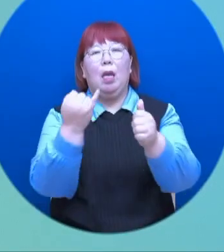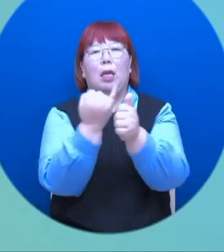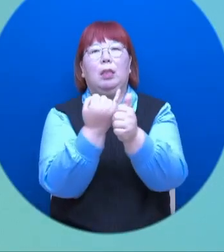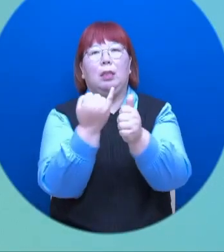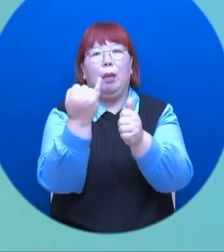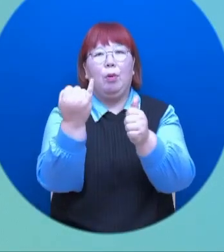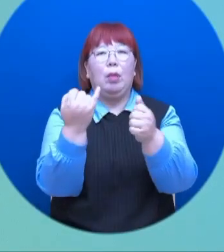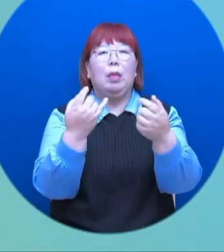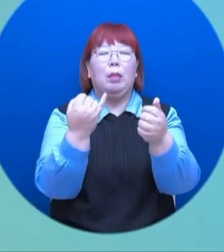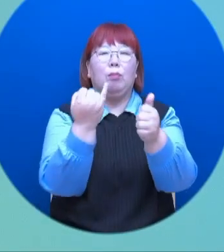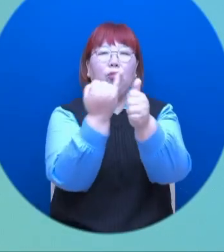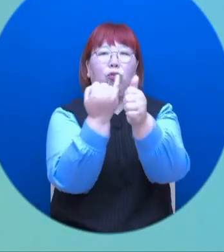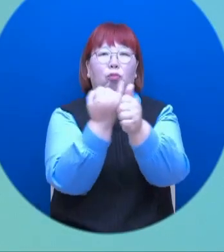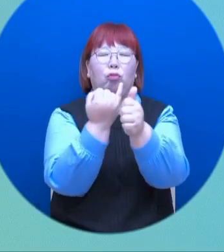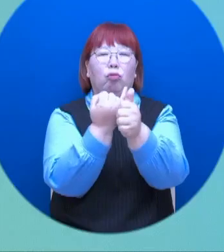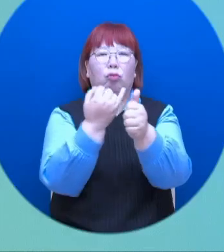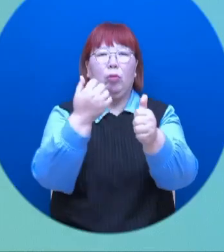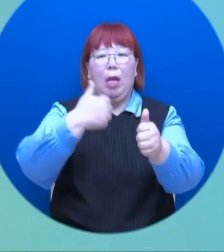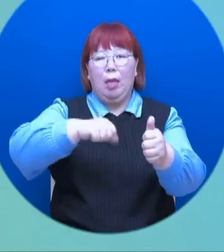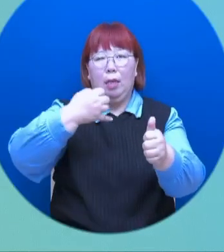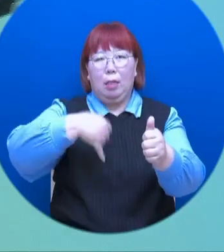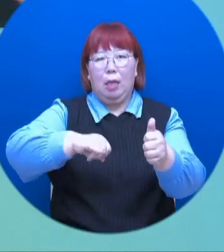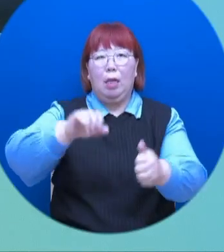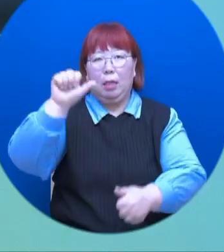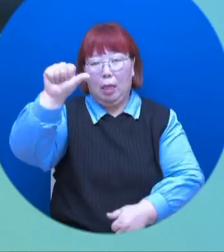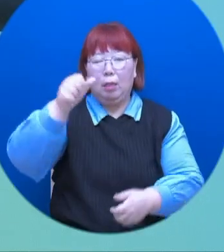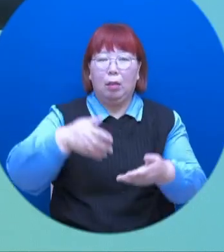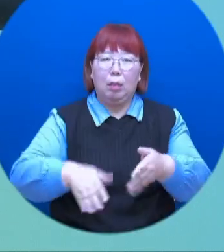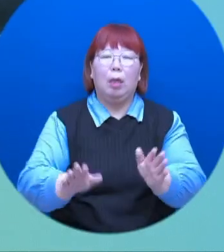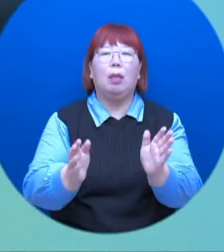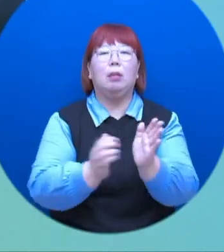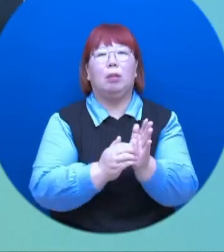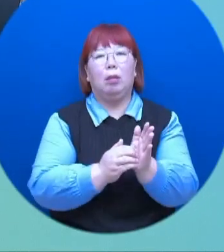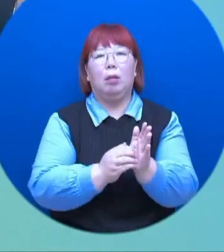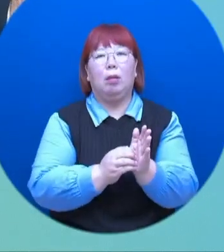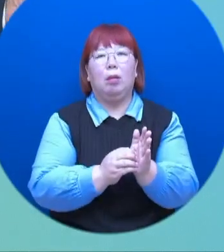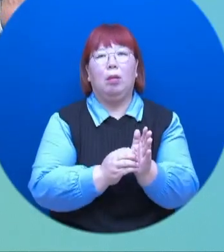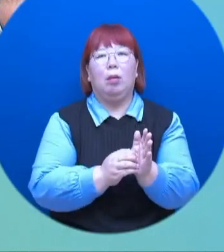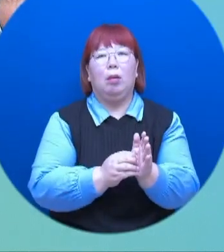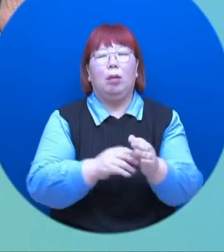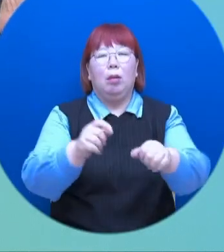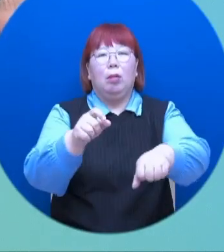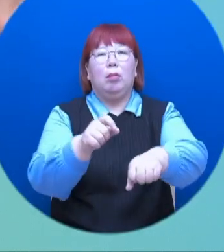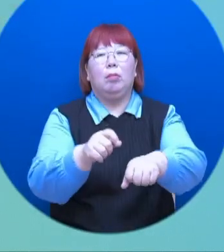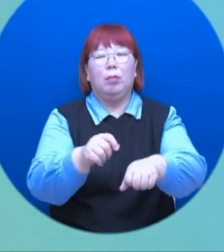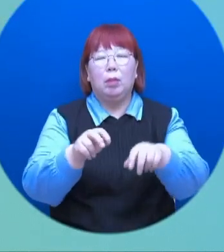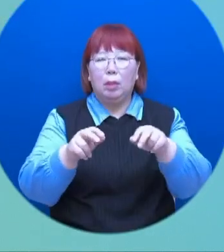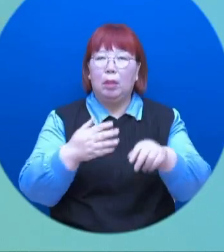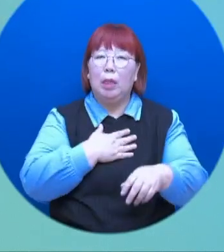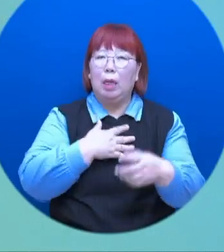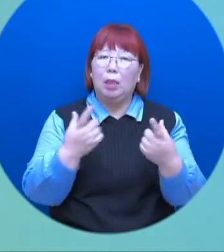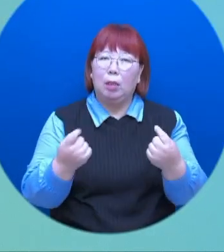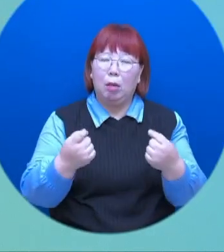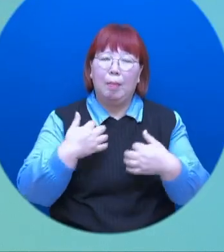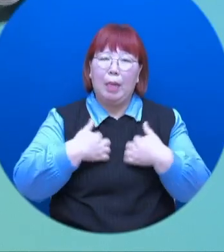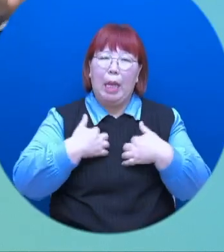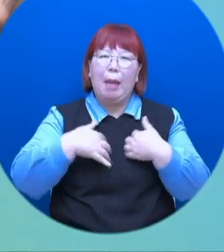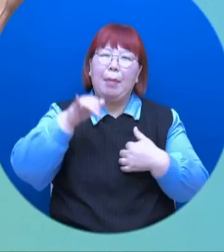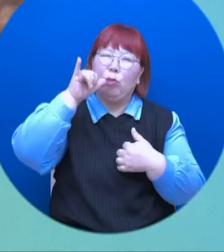5남매 자녀를 낳았어요. 지금 특수사역을 합니다. 자기처럼 게임 중독에 있는 많은